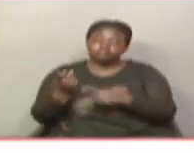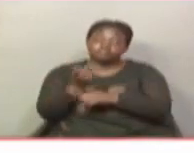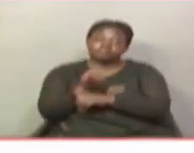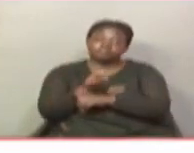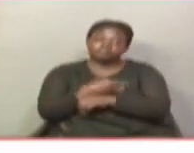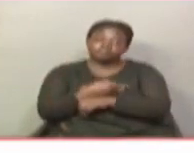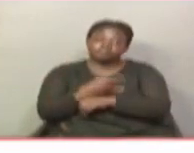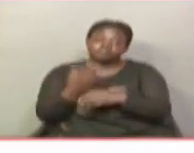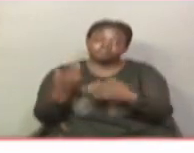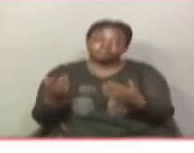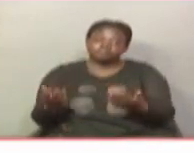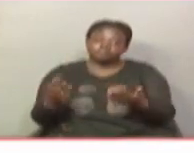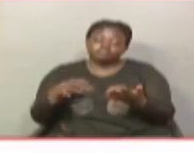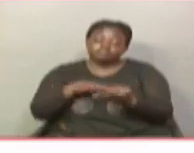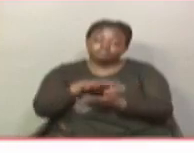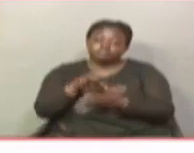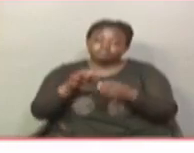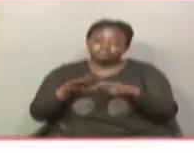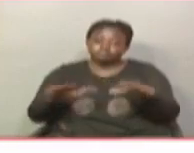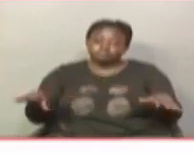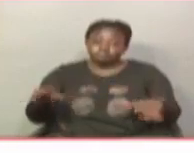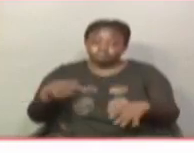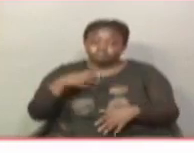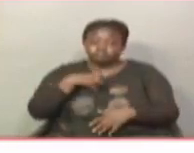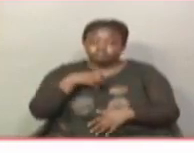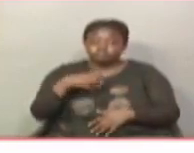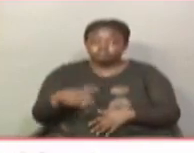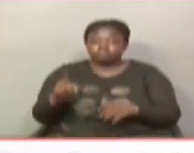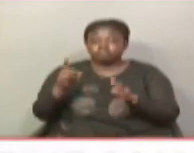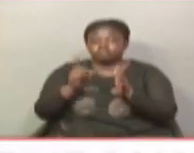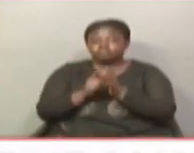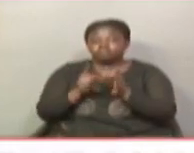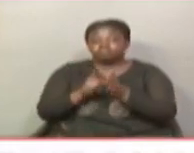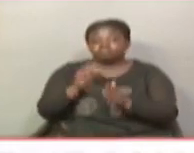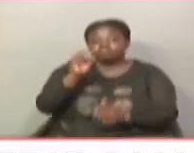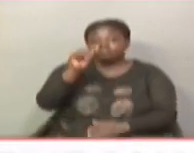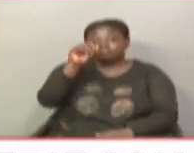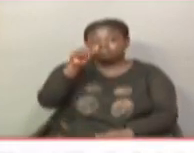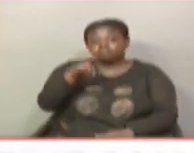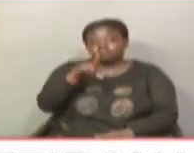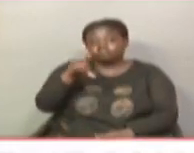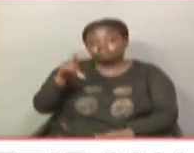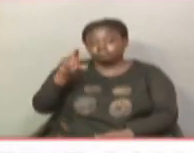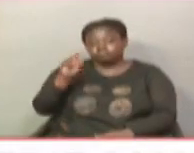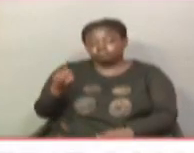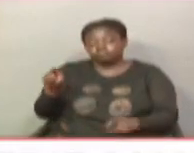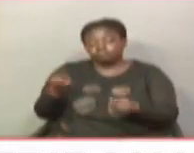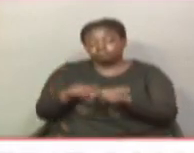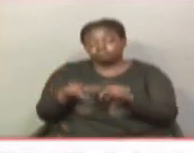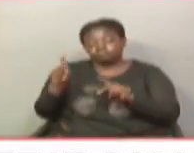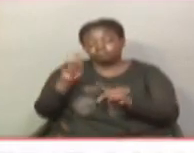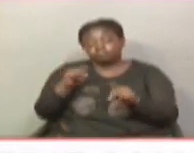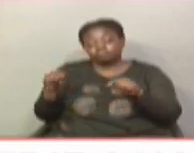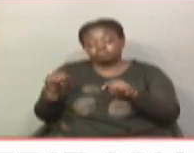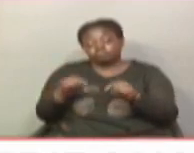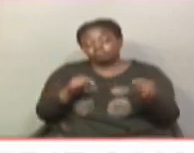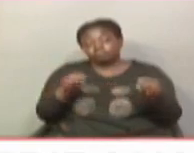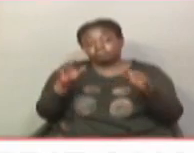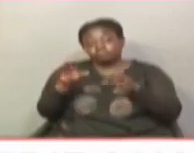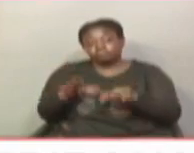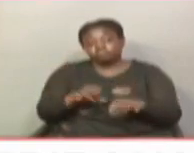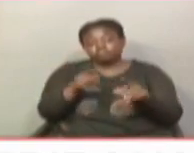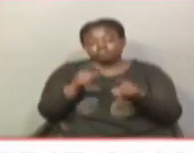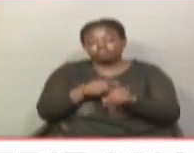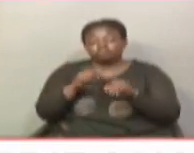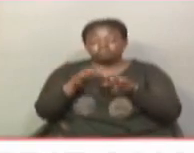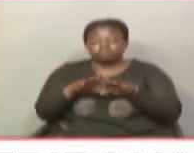Wakiso awali ettaka erikaanirwa omugagga Dr. Apollo Kaggwa n'abatuuze abamulumiriza okubagobaganya ku